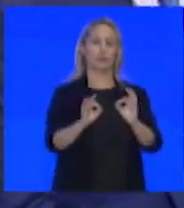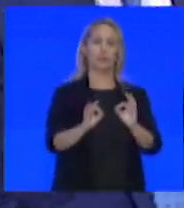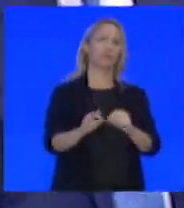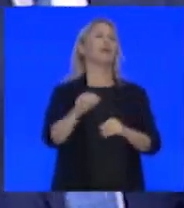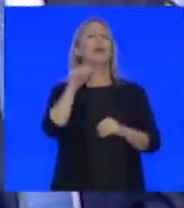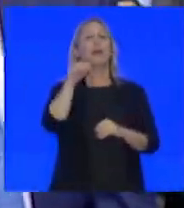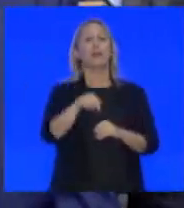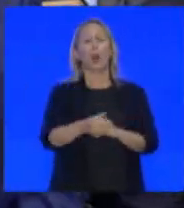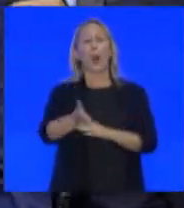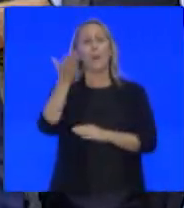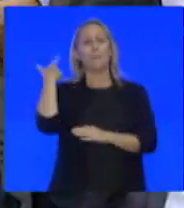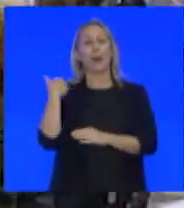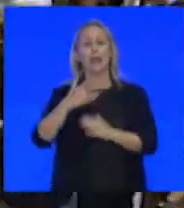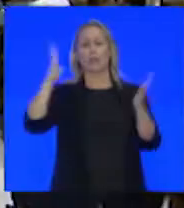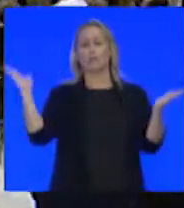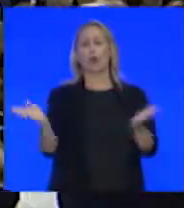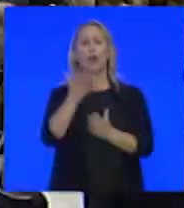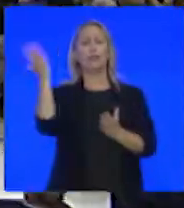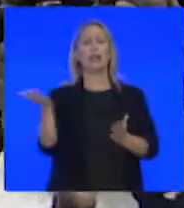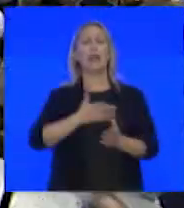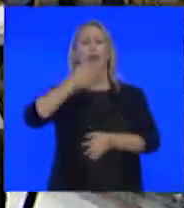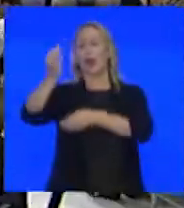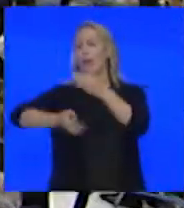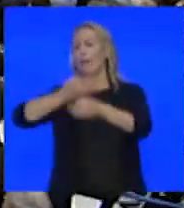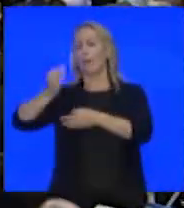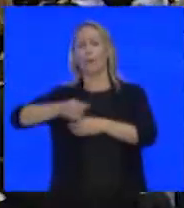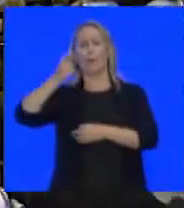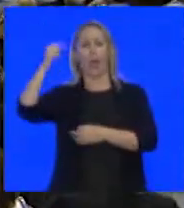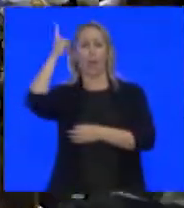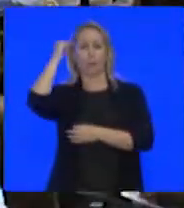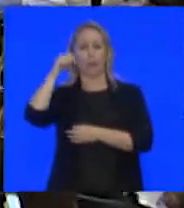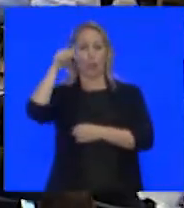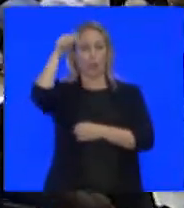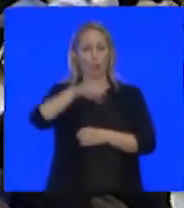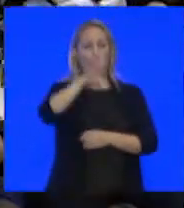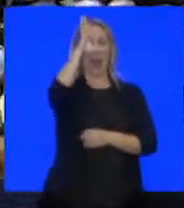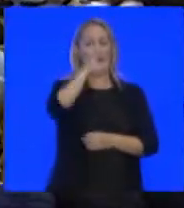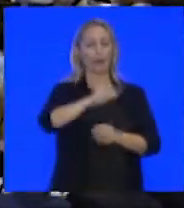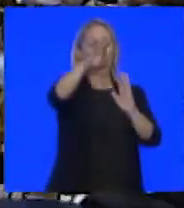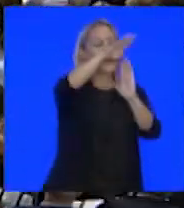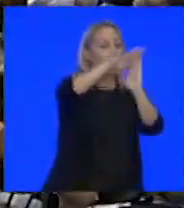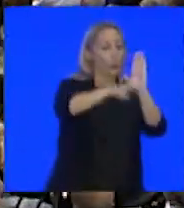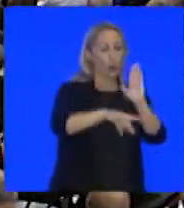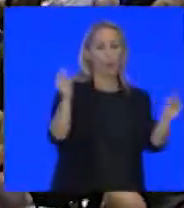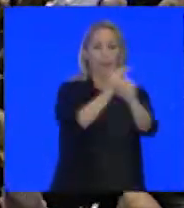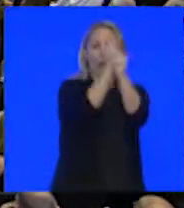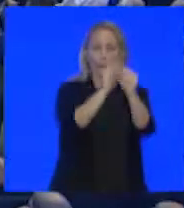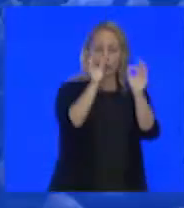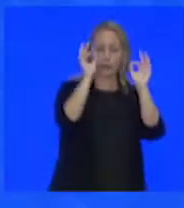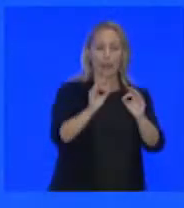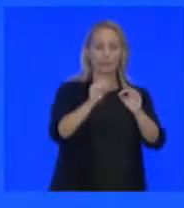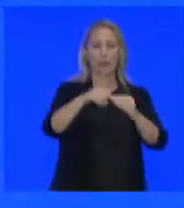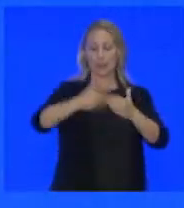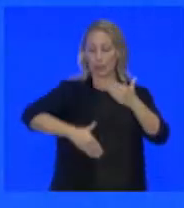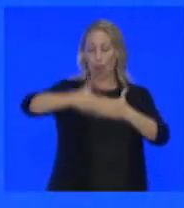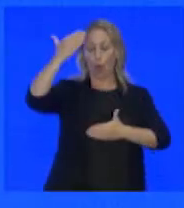ανέξοδων διακηρύξεων και του ρεαλιστικού και εφαρμόσιμου προγράμματος που φέρνει μετρήσιμο και συγκεκριμένο αποτέλεσμα.